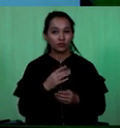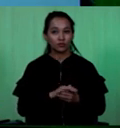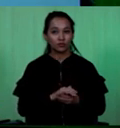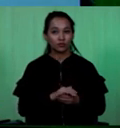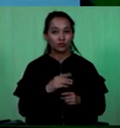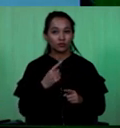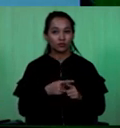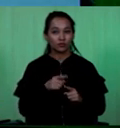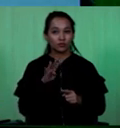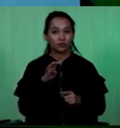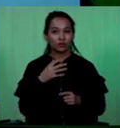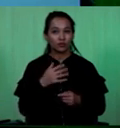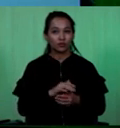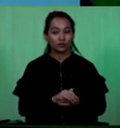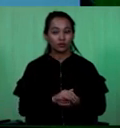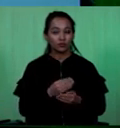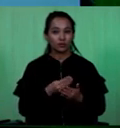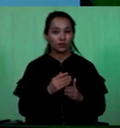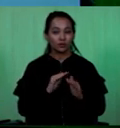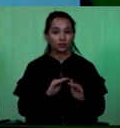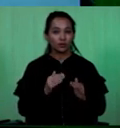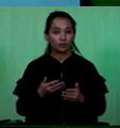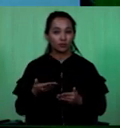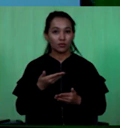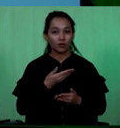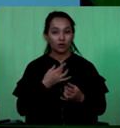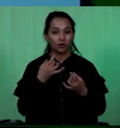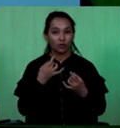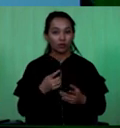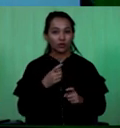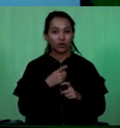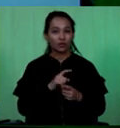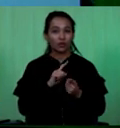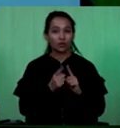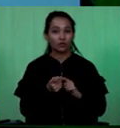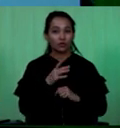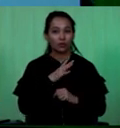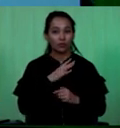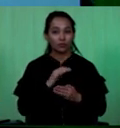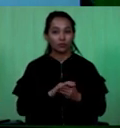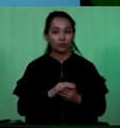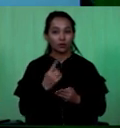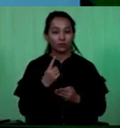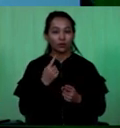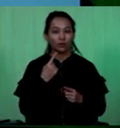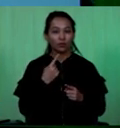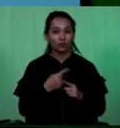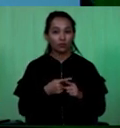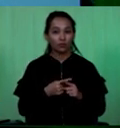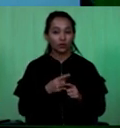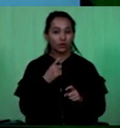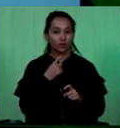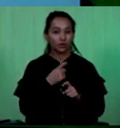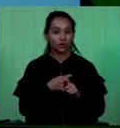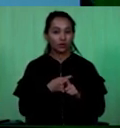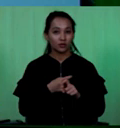450 ning yig'indisi. Mana aziz o'quvchilar, biz sodda tenglamaga keltirib oldik. Bu yerda birinchi qo'shiluvchimiz noma'lum.